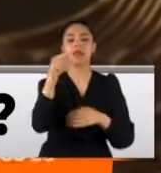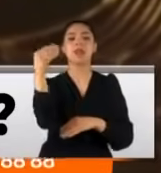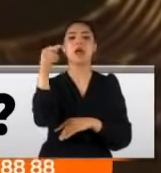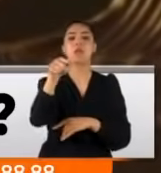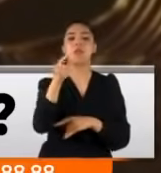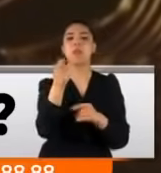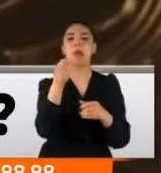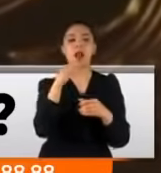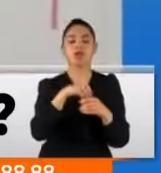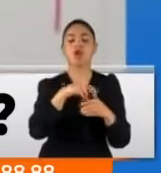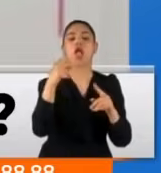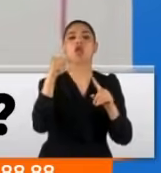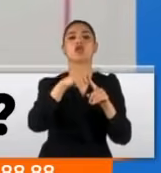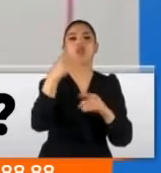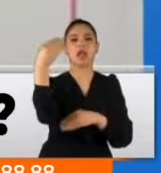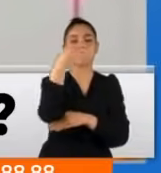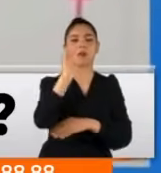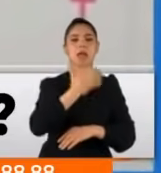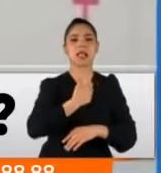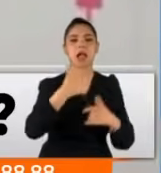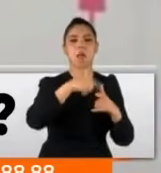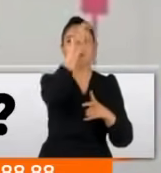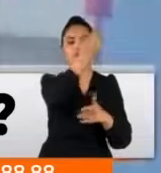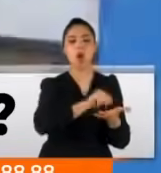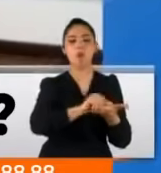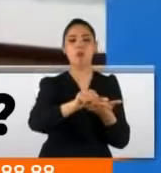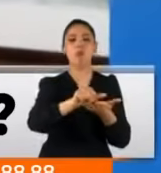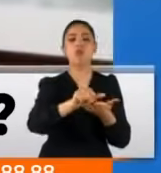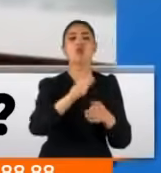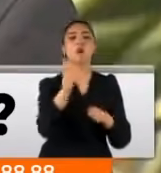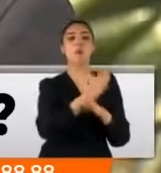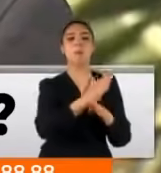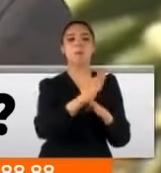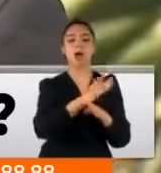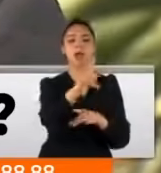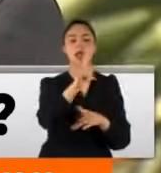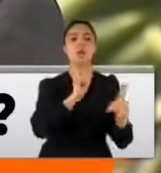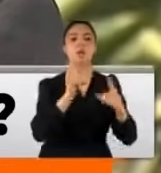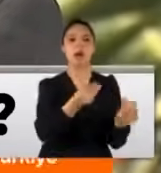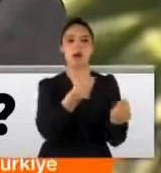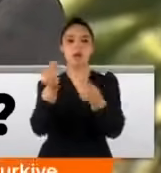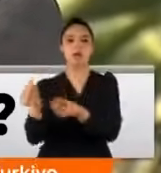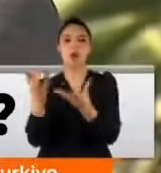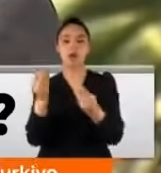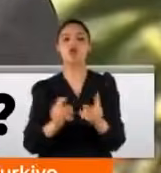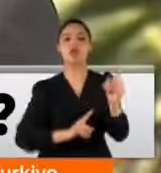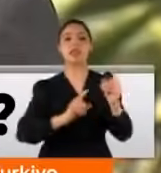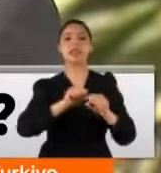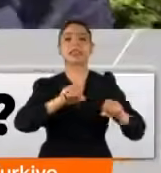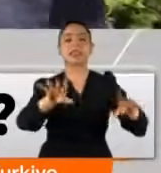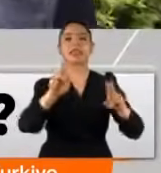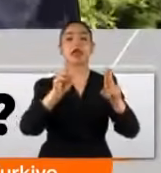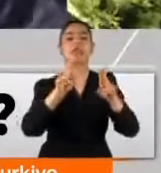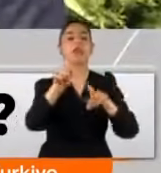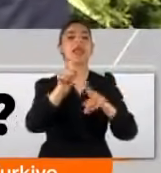istedi. TODEX'in sahibi Faruk Fatih Özer'in tüm mal varlığı mahkemeye sunulacak. Sistemdeki kripto paralara el konulmasını talep